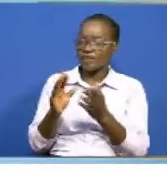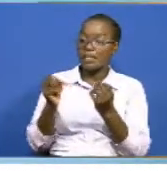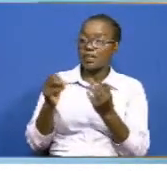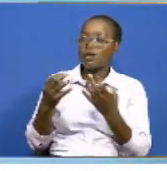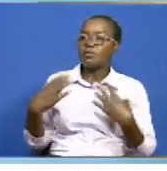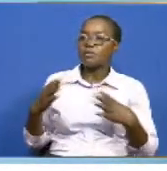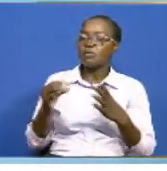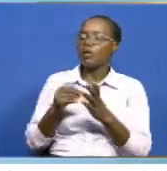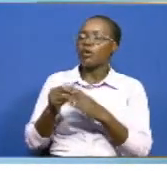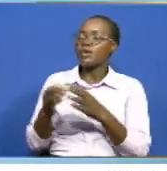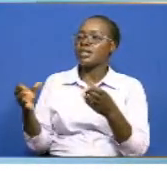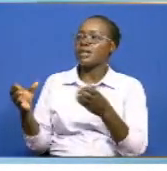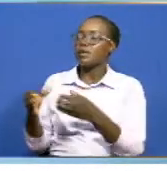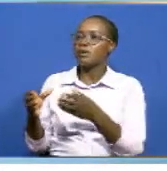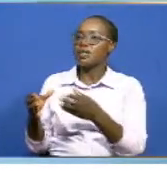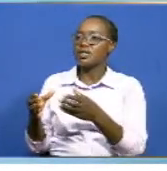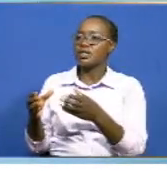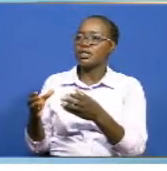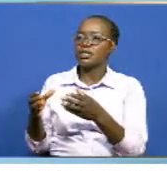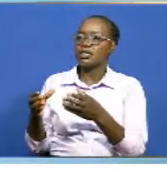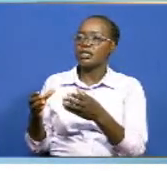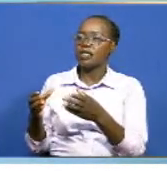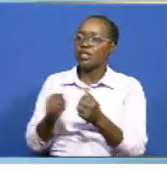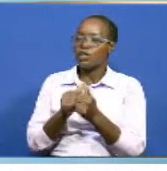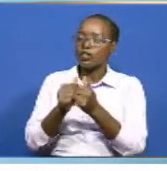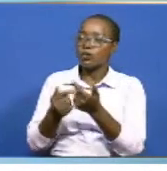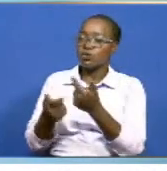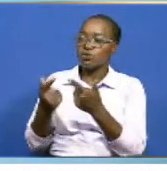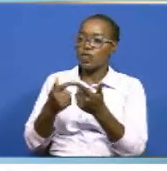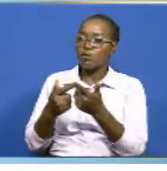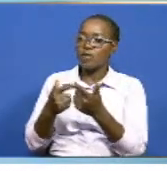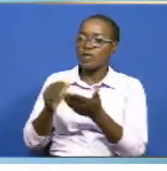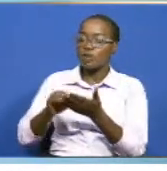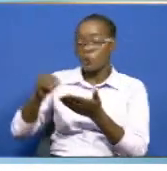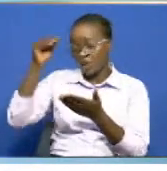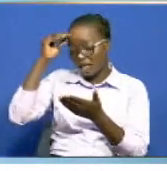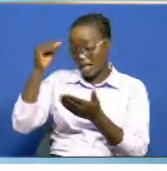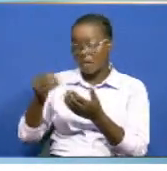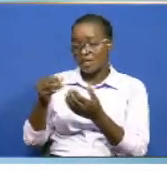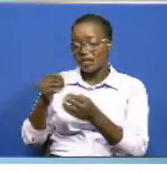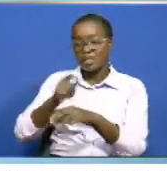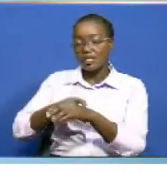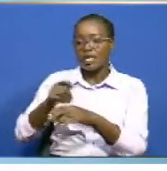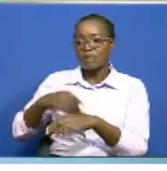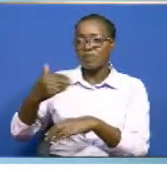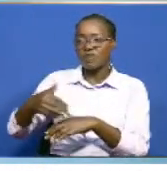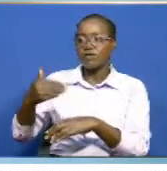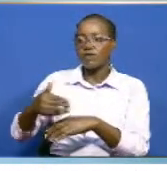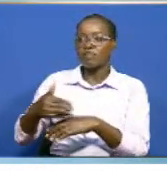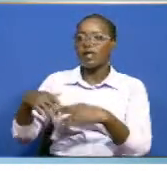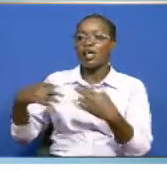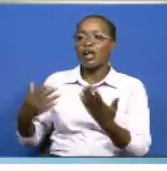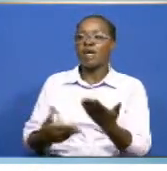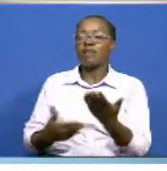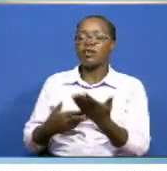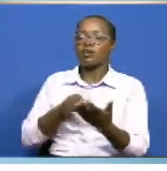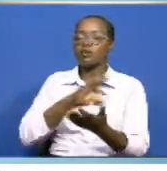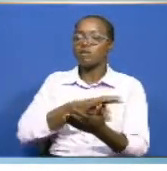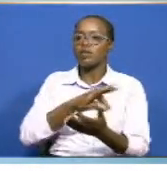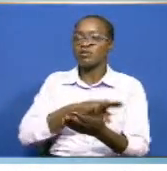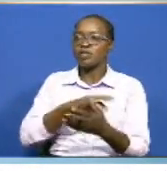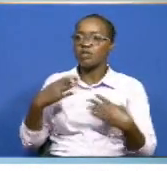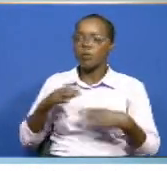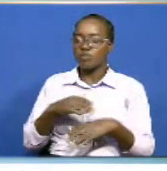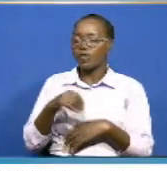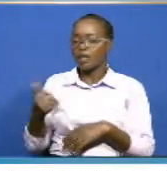hata kampuni zijilete pamoja ili tuwe na mafunzo ya mara kwa mara vile teknolojia inafaidi watu wengine.